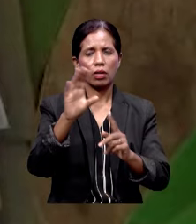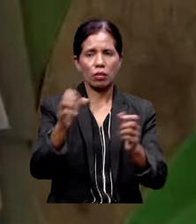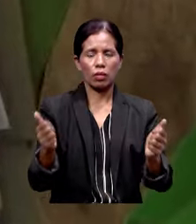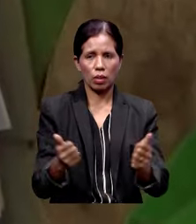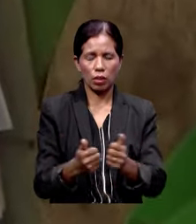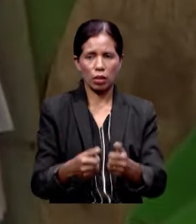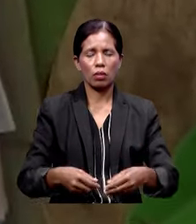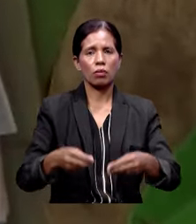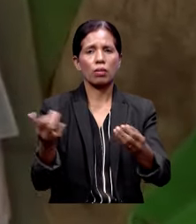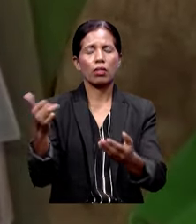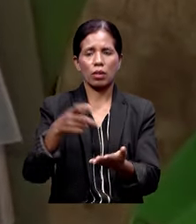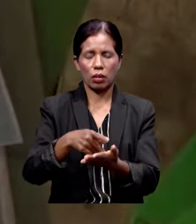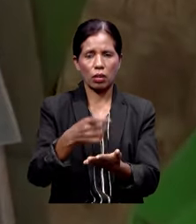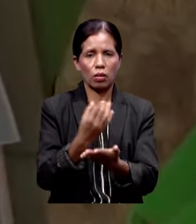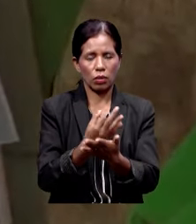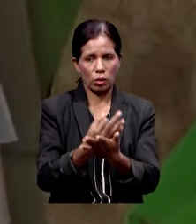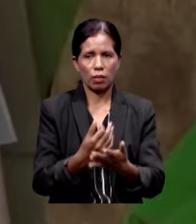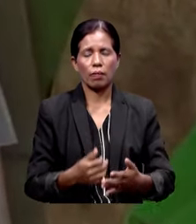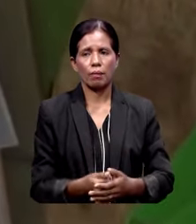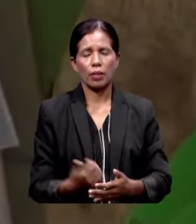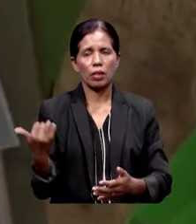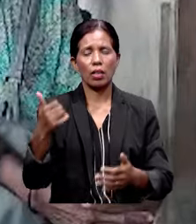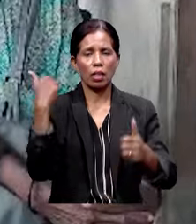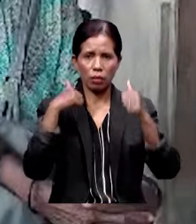osan. Basirne aki bida di nebe makalao,